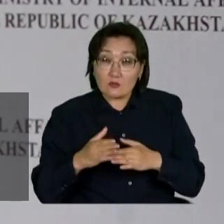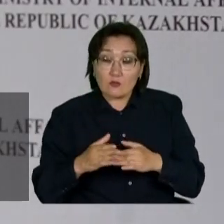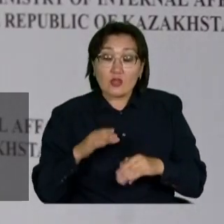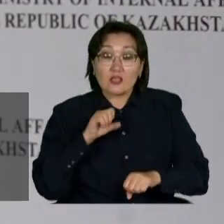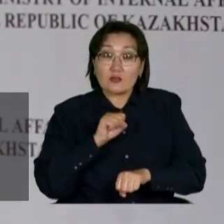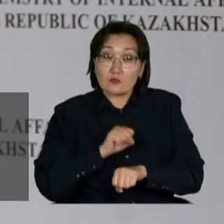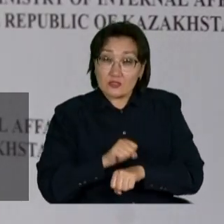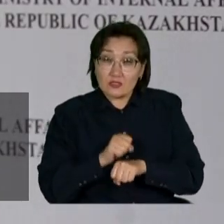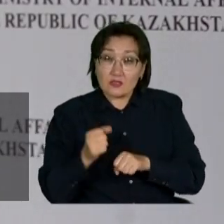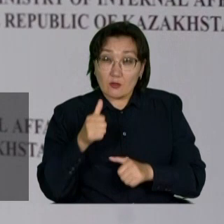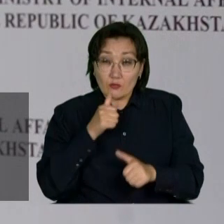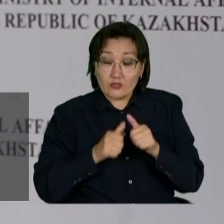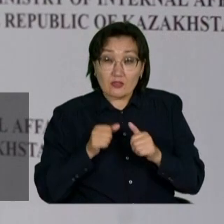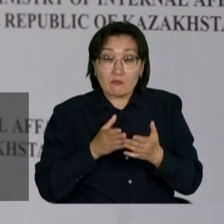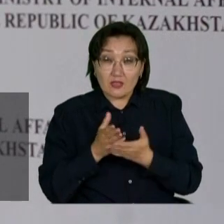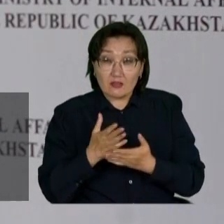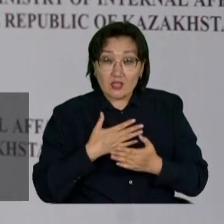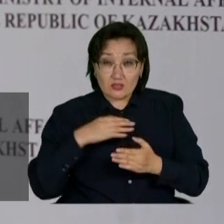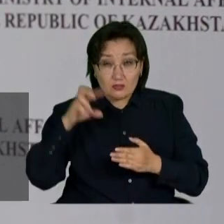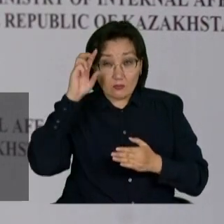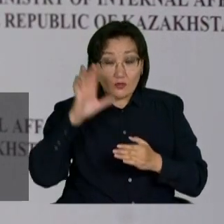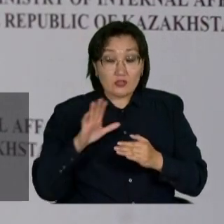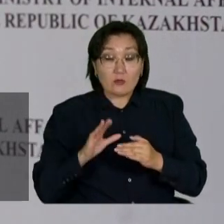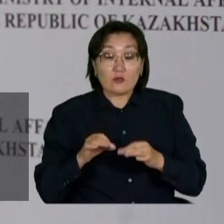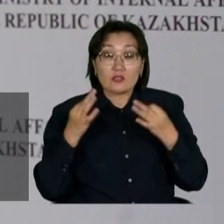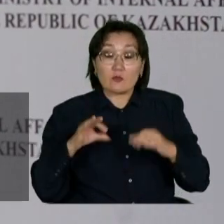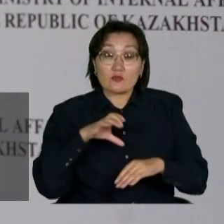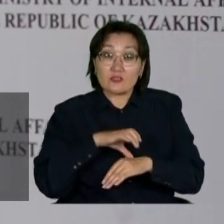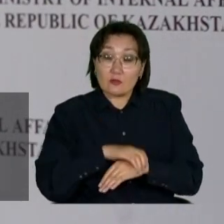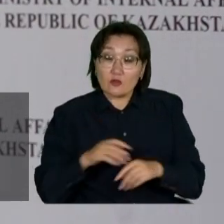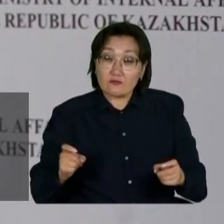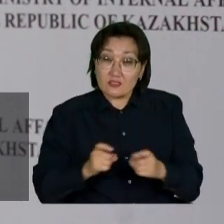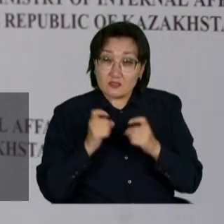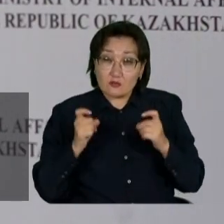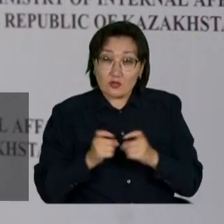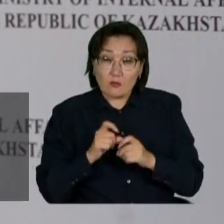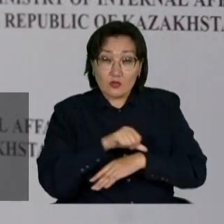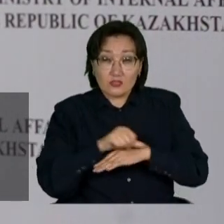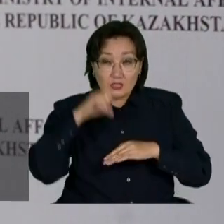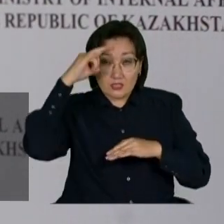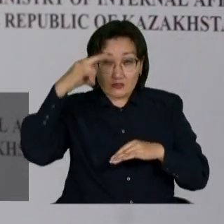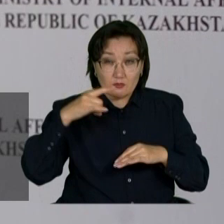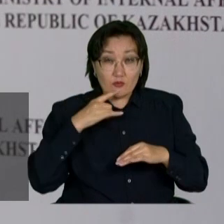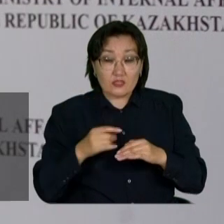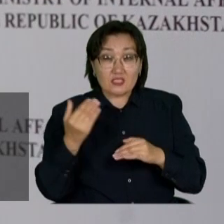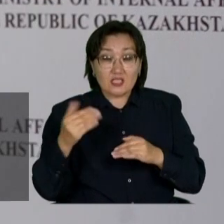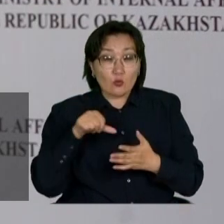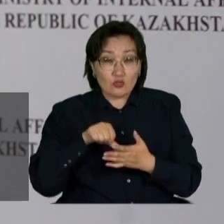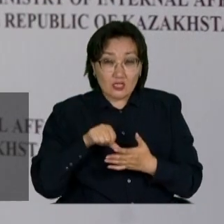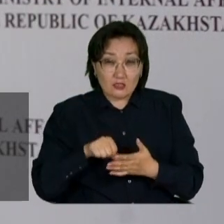пресекаются попытки их проникновения в нашу страну. Недопущены факты криминальных конфликтов на территории Казахстана с их